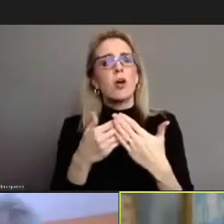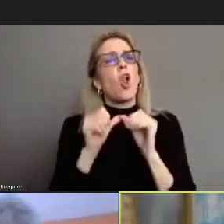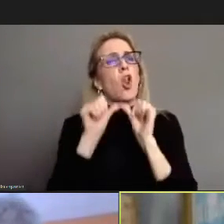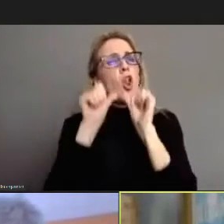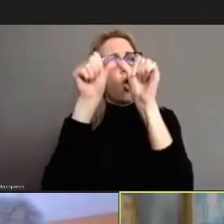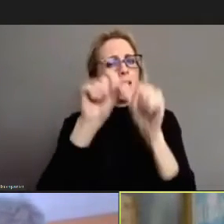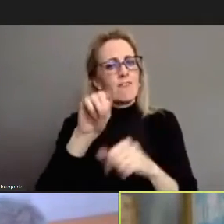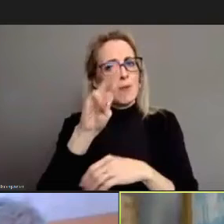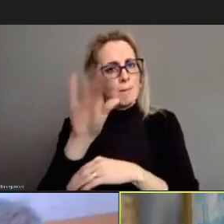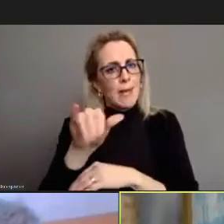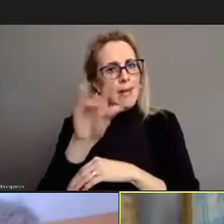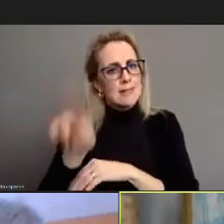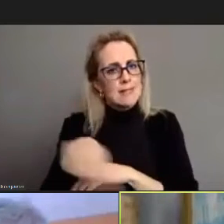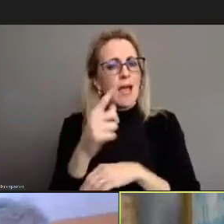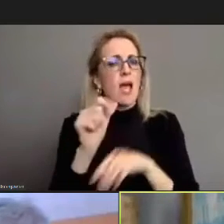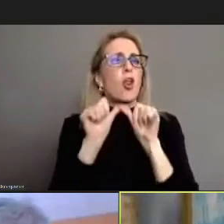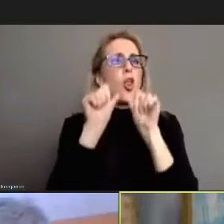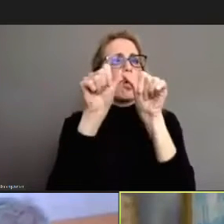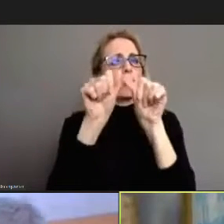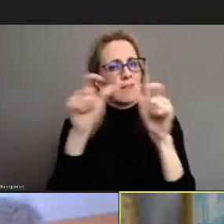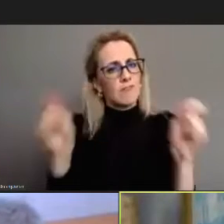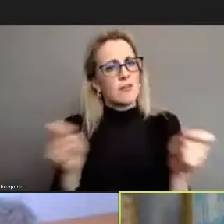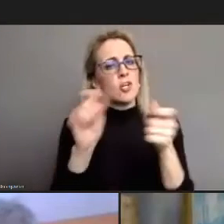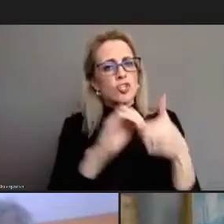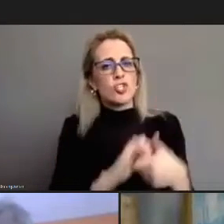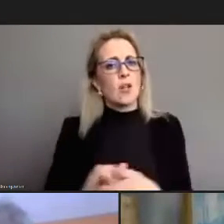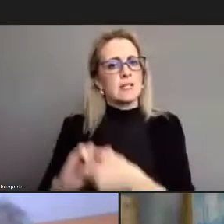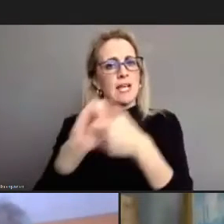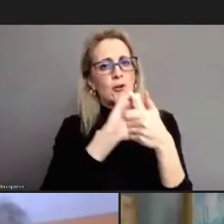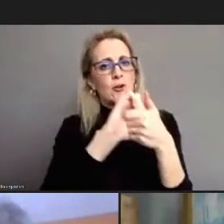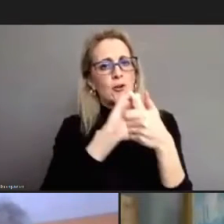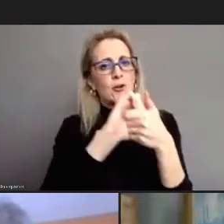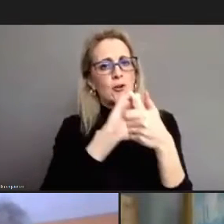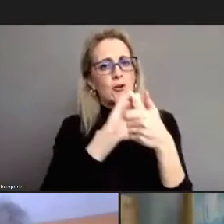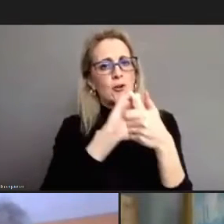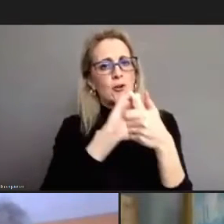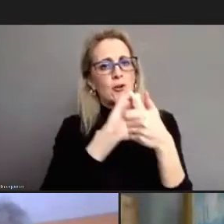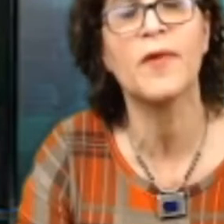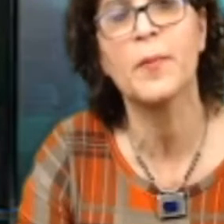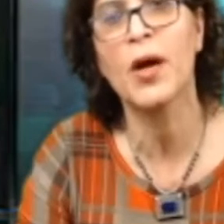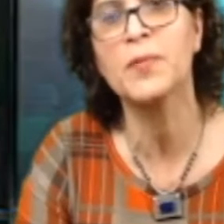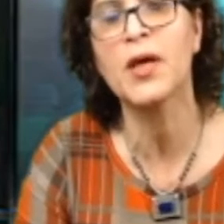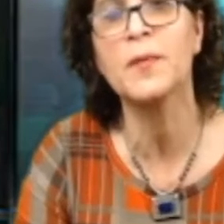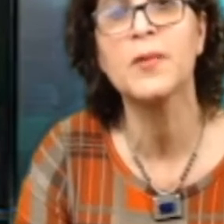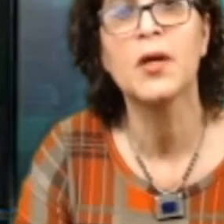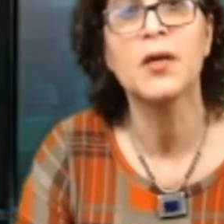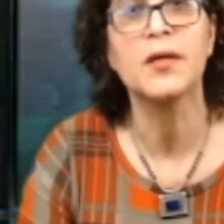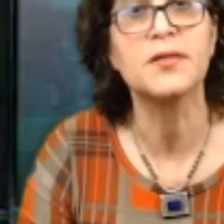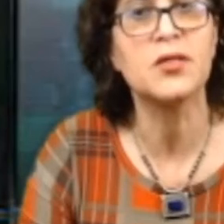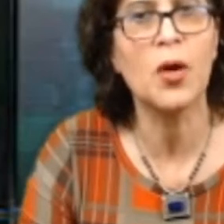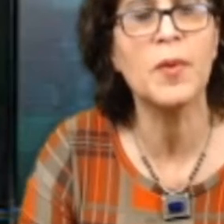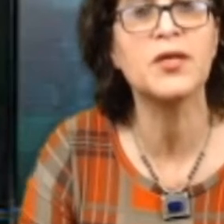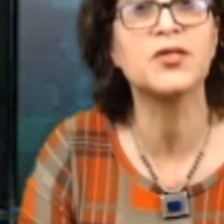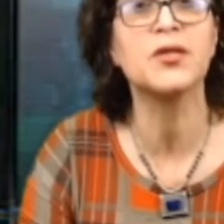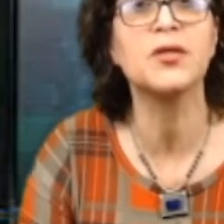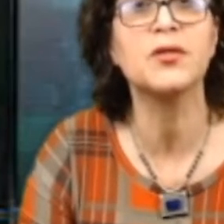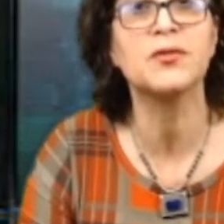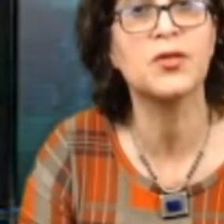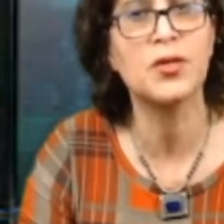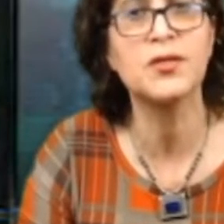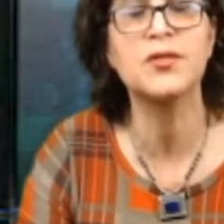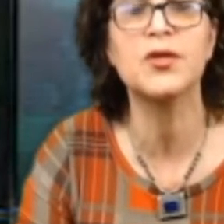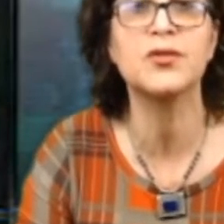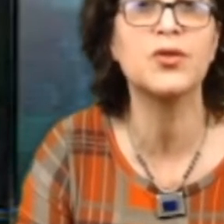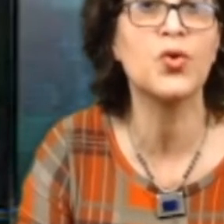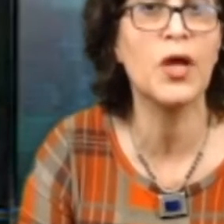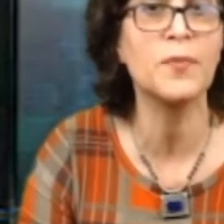very much. Thank you so much. و باید بگم سینا بهشتی،